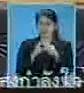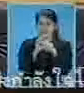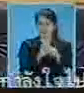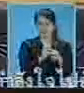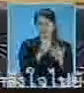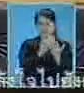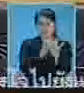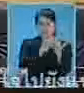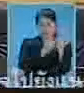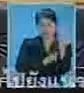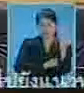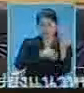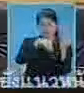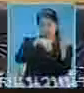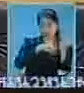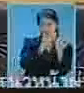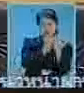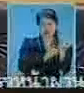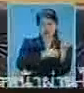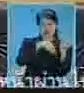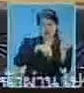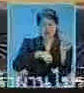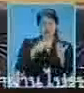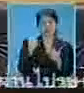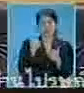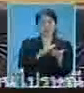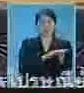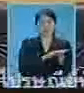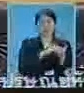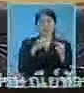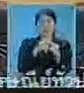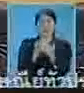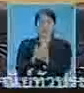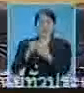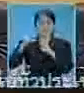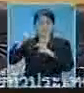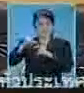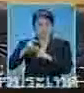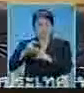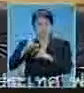สลากการกุศลผมขออนุญาตเรียนท่านประ